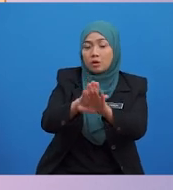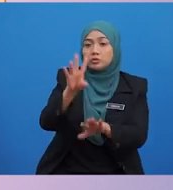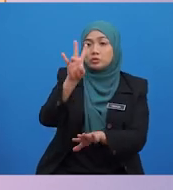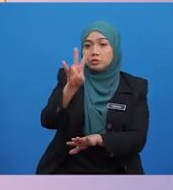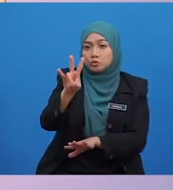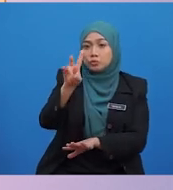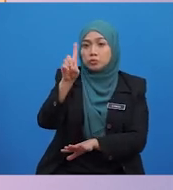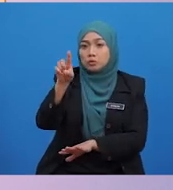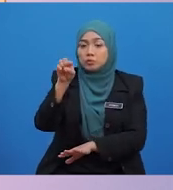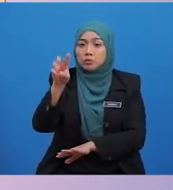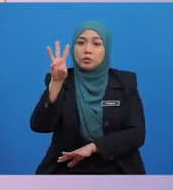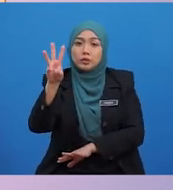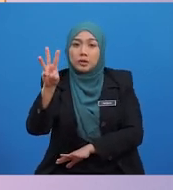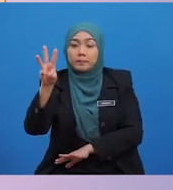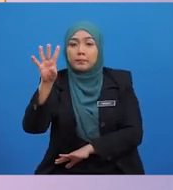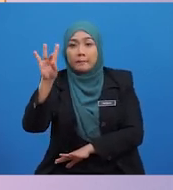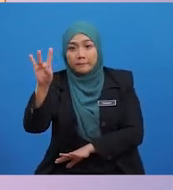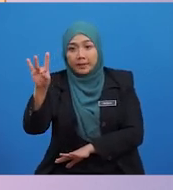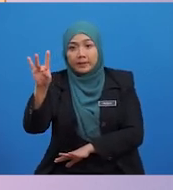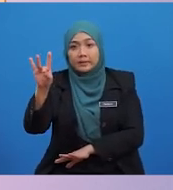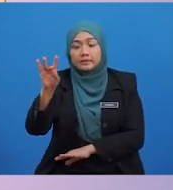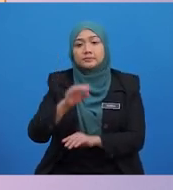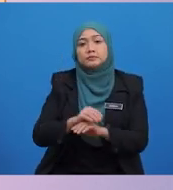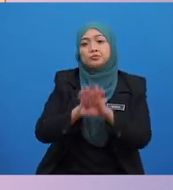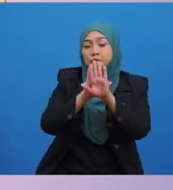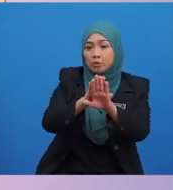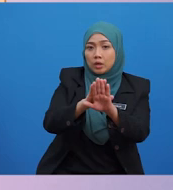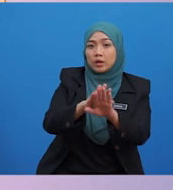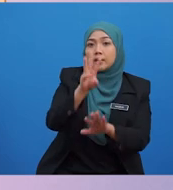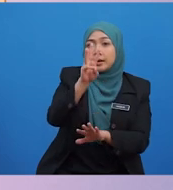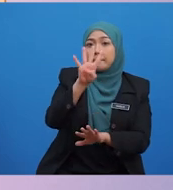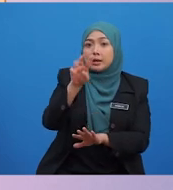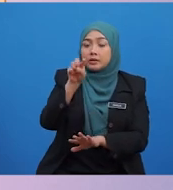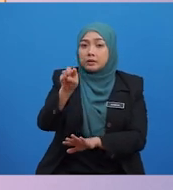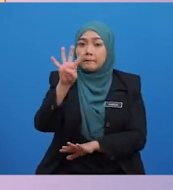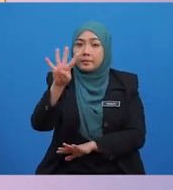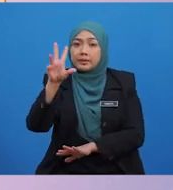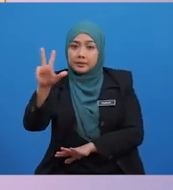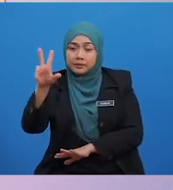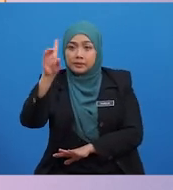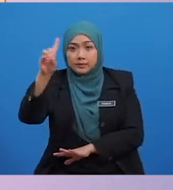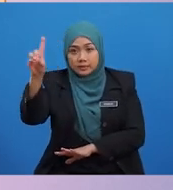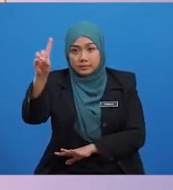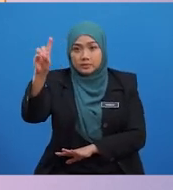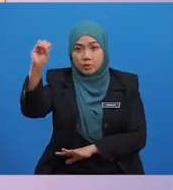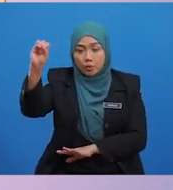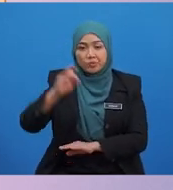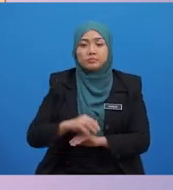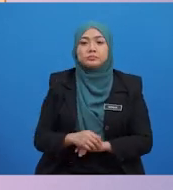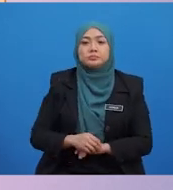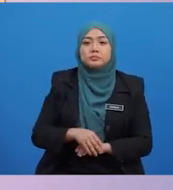pembunuhan 43 derajat bila itu 40389 dagang make